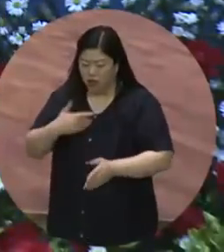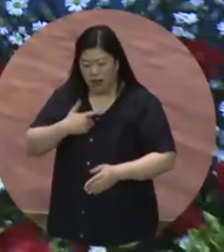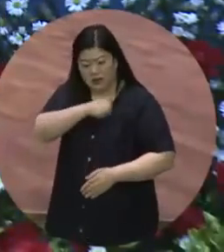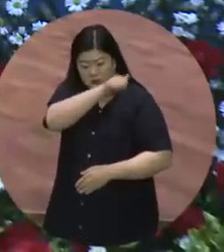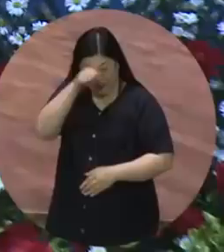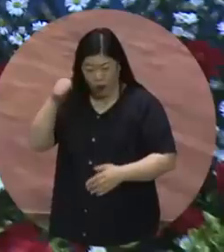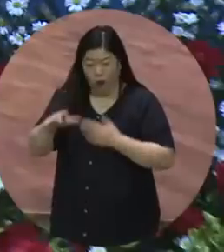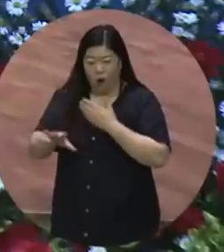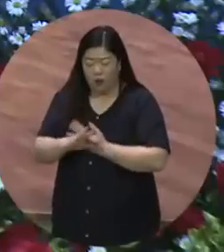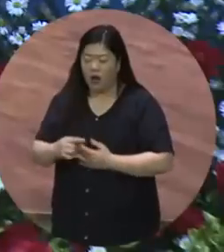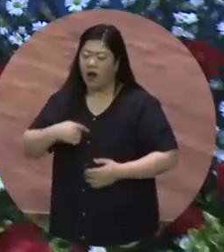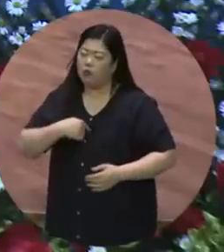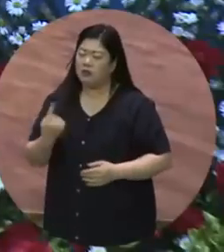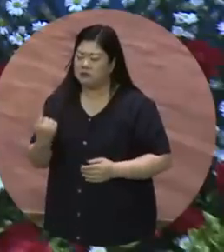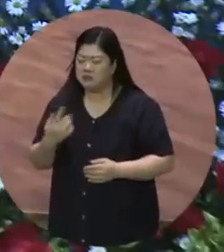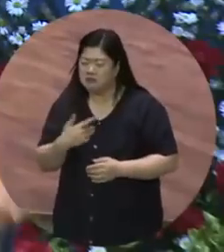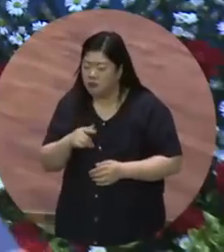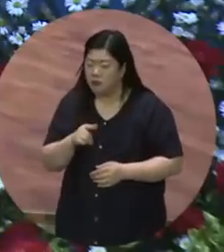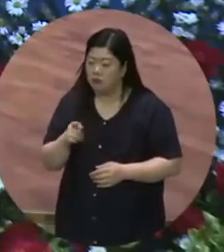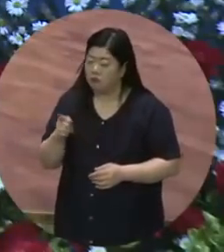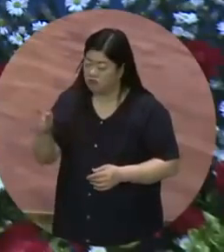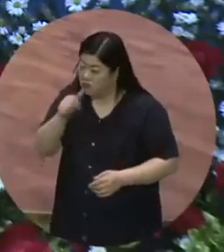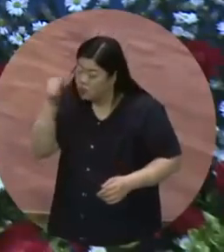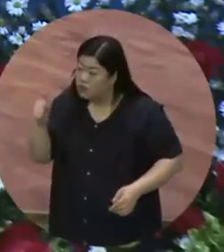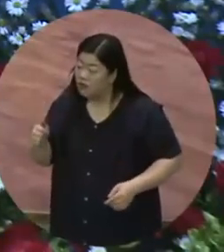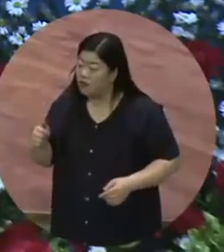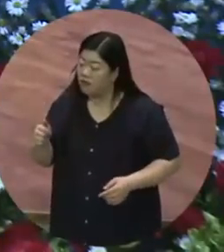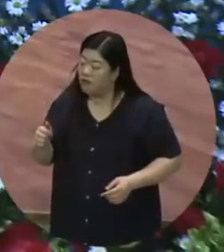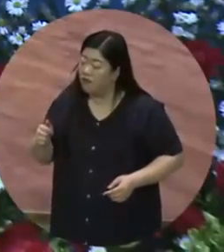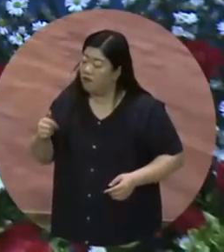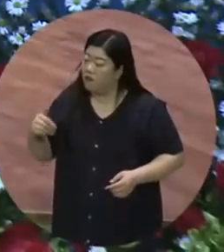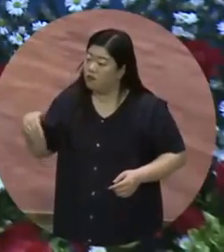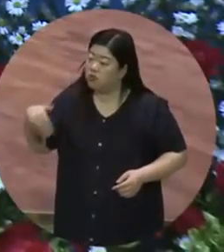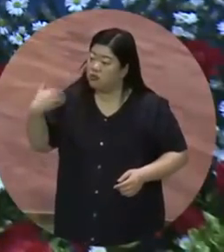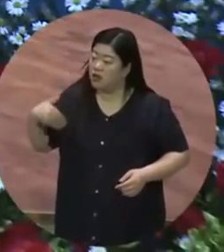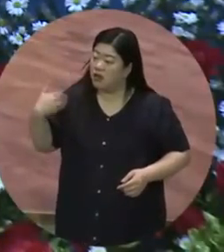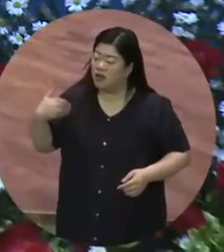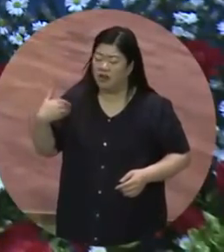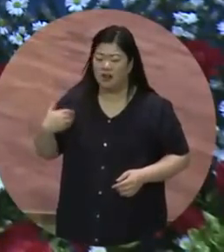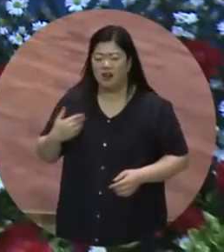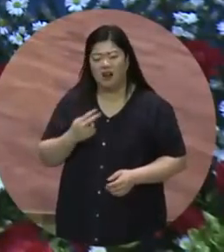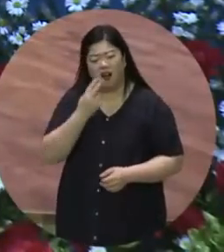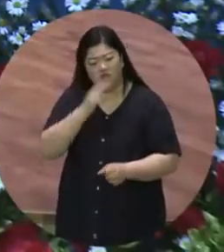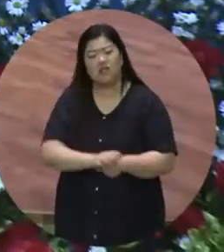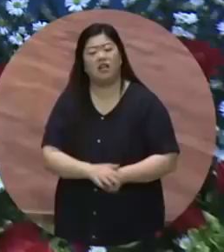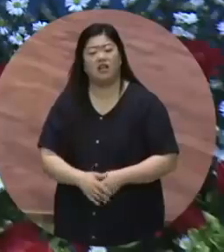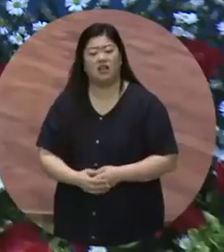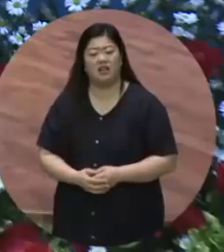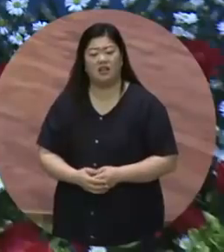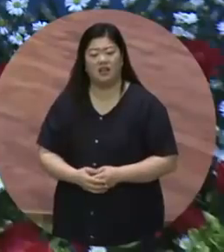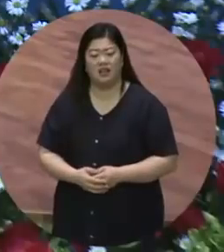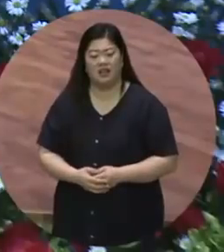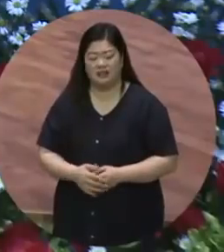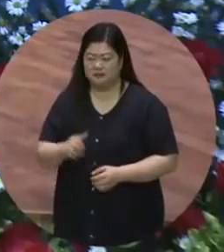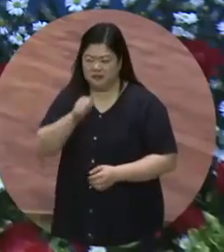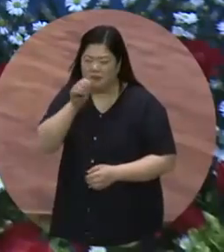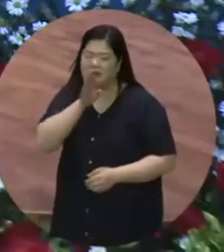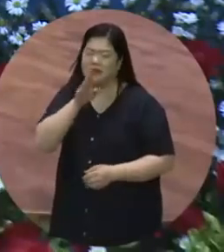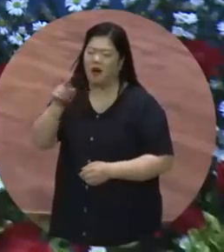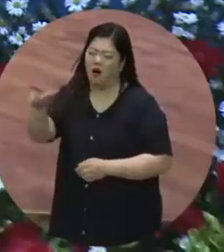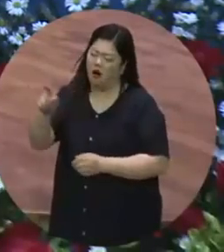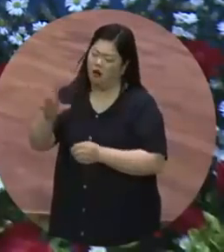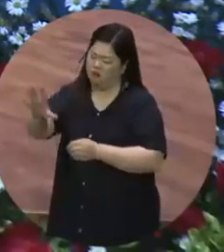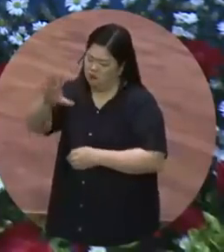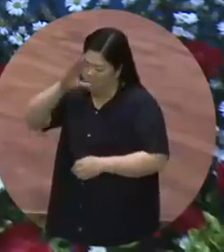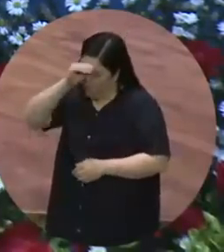거 들러리에 있는지 없는지 그런 식으로 종교생활을 하면 기도한다고 없어요. 하나님 축복 못